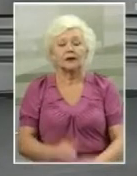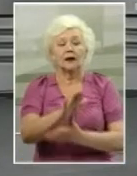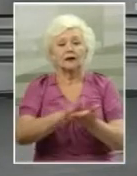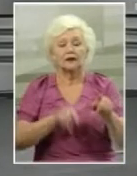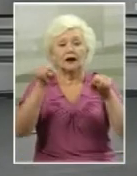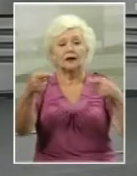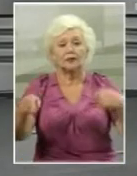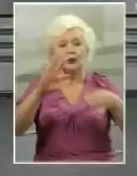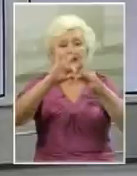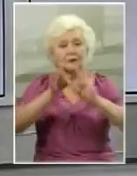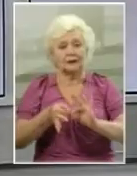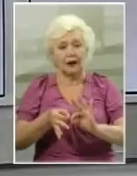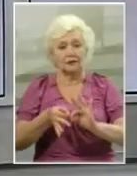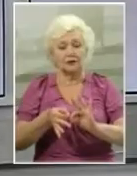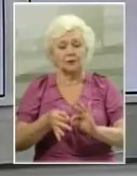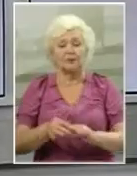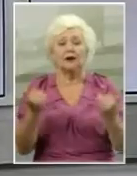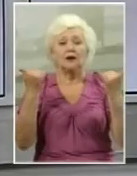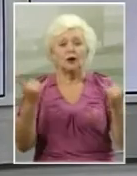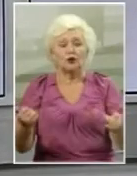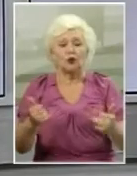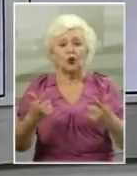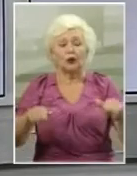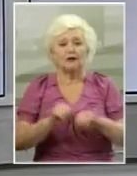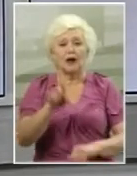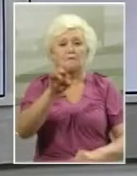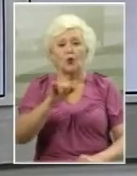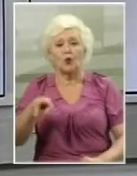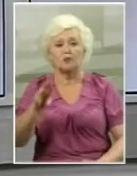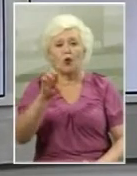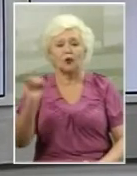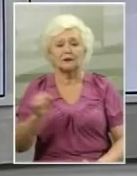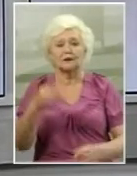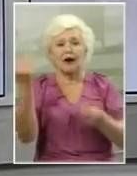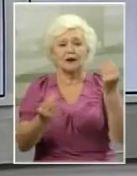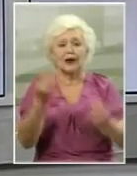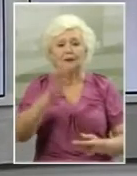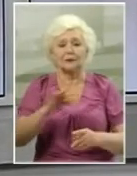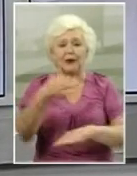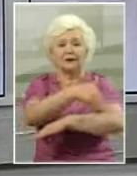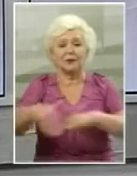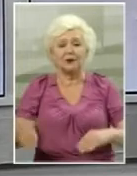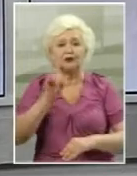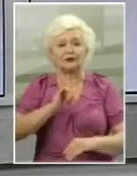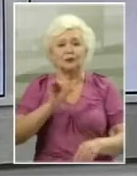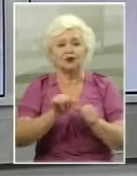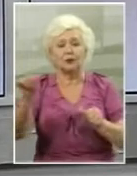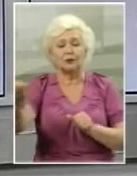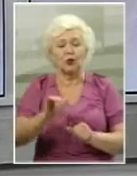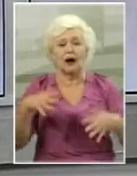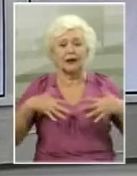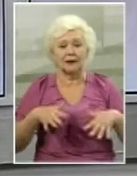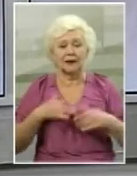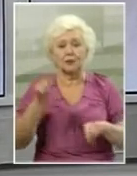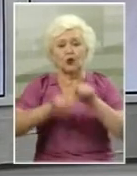Далі про це та інше детальніше. Сьогодні гурт «Бумбокс» гратиме на адмінмежі з тимчасово окупованим Кримом біля